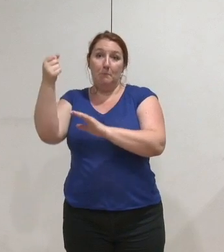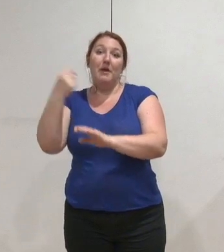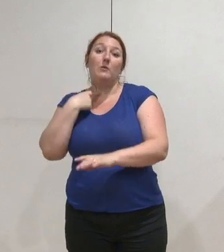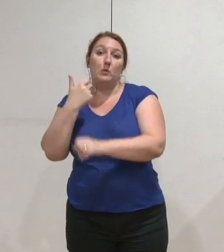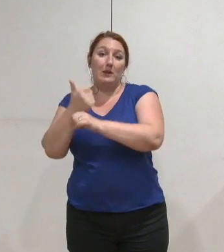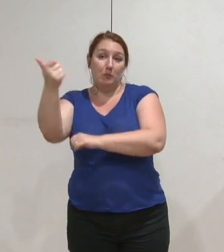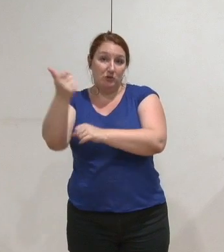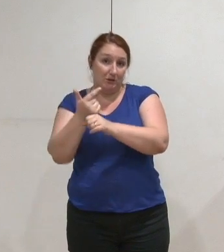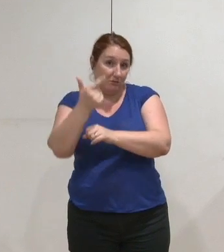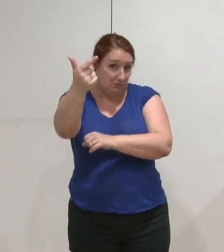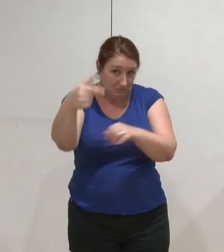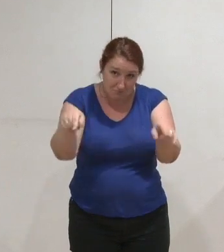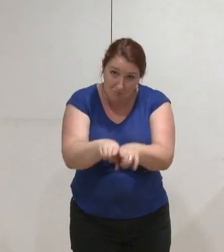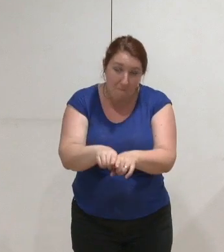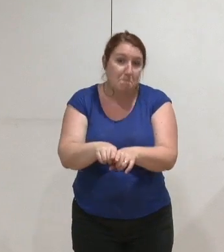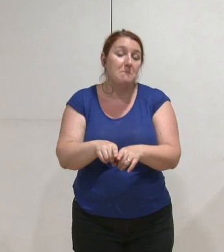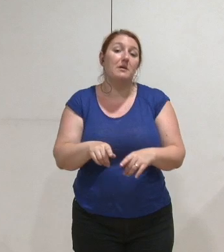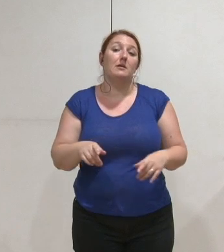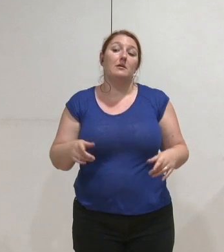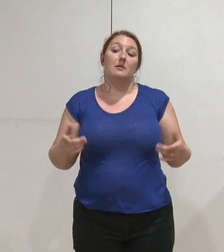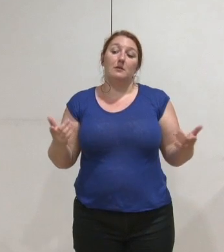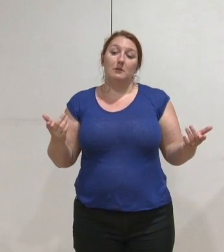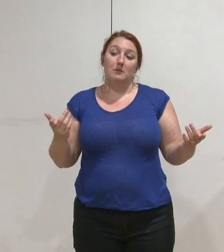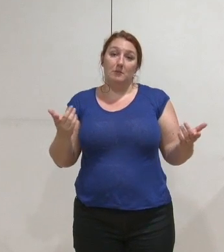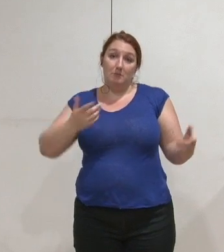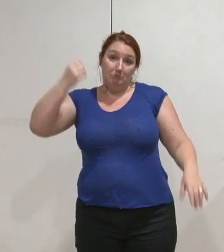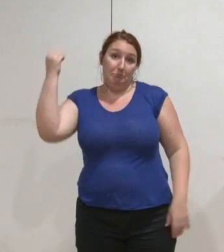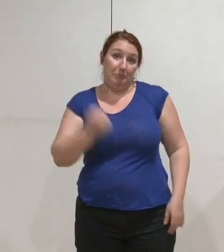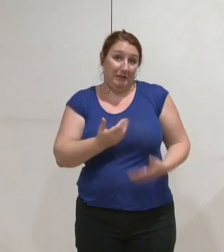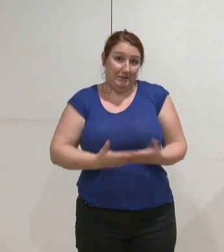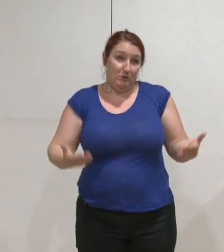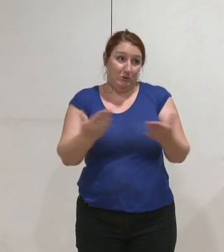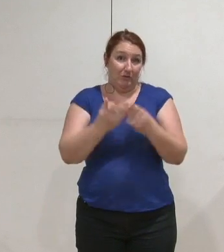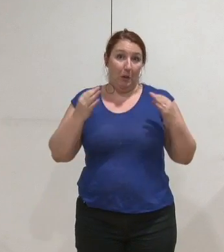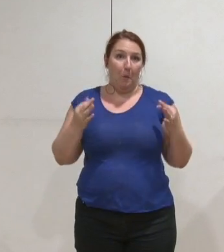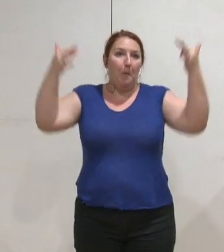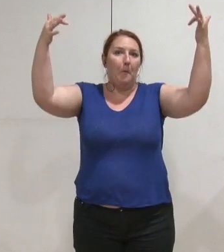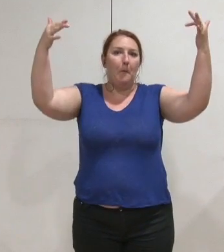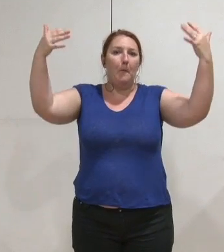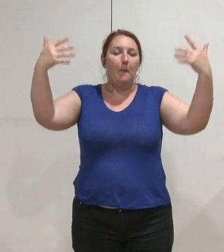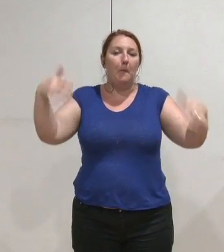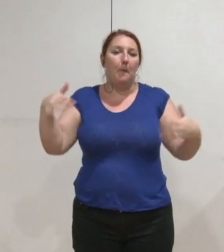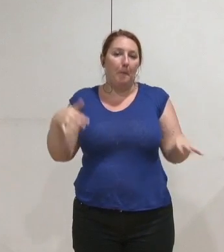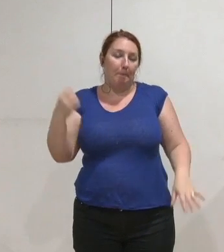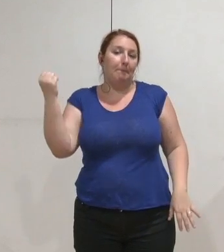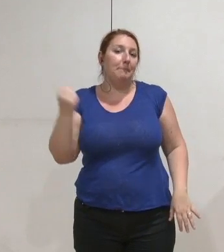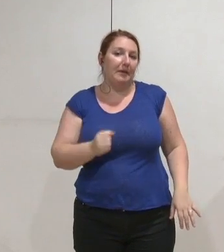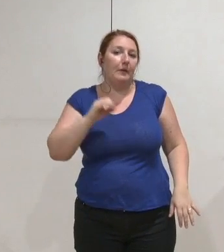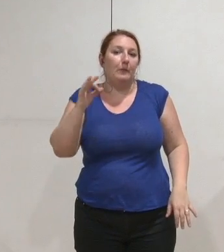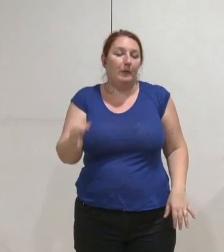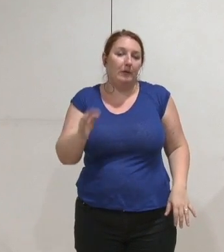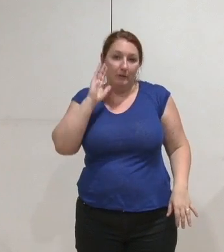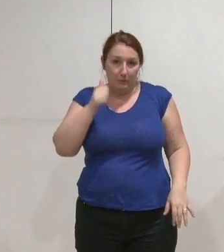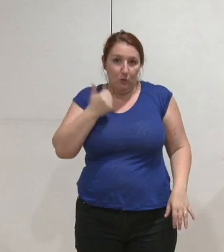nous perdrons en 2017 seront de fait encore plus délicates d'un point de vue budgétaire et et